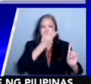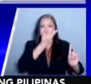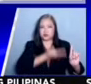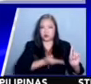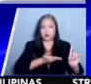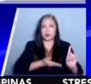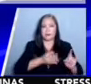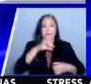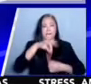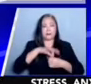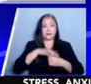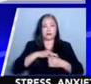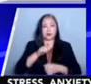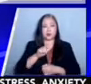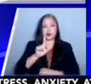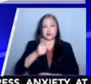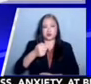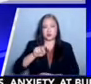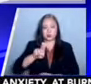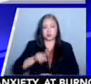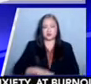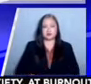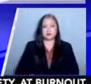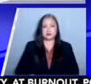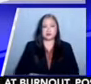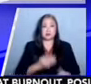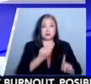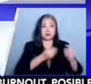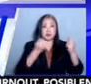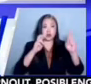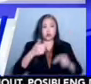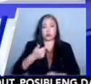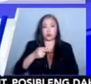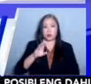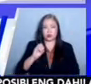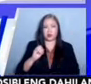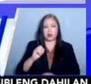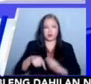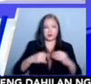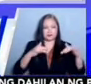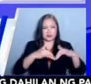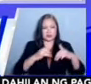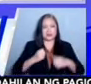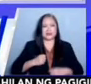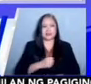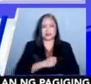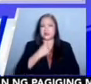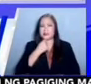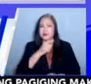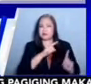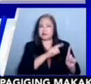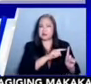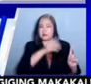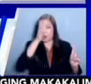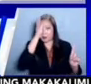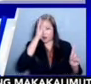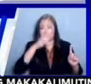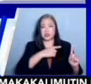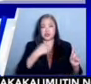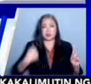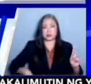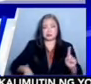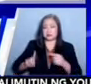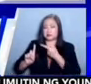posisyon ang sabi ni Mayor go sa mga pagdinig ng senado Chinese ang kanyang ama pero Pilipino ang kanyang ina kaya